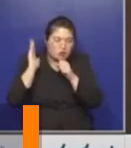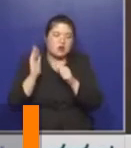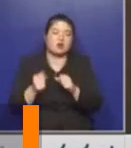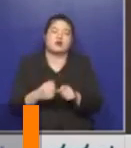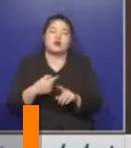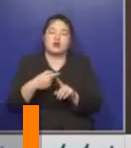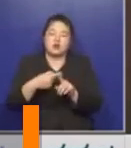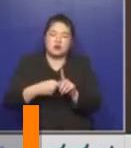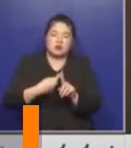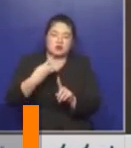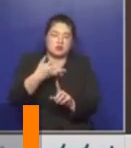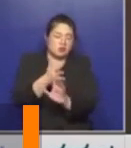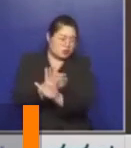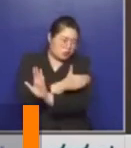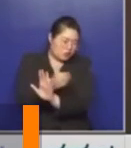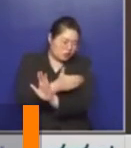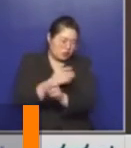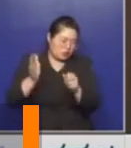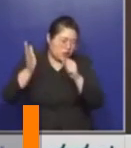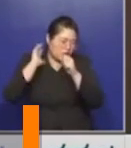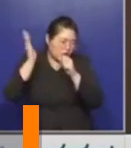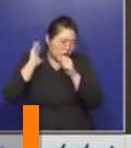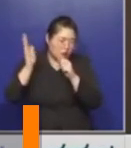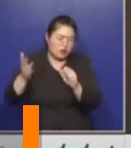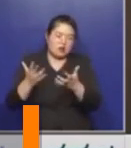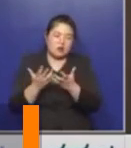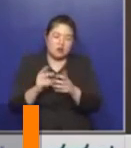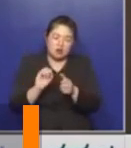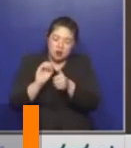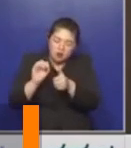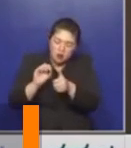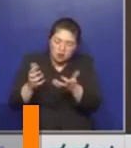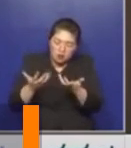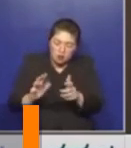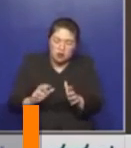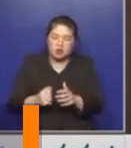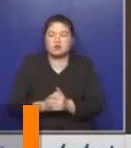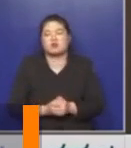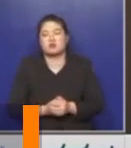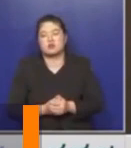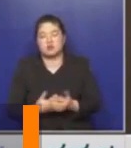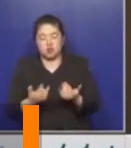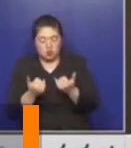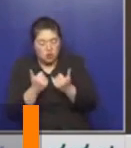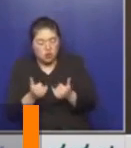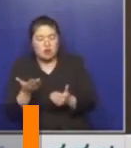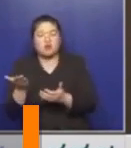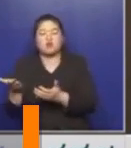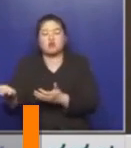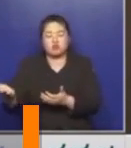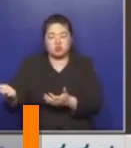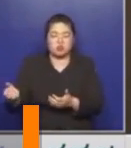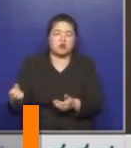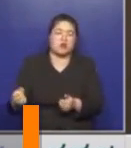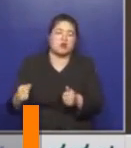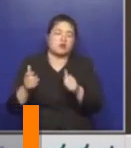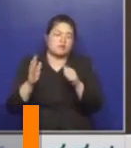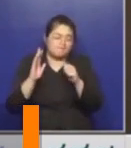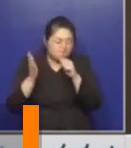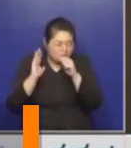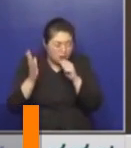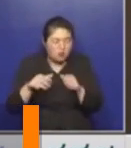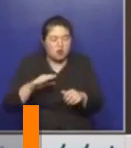ก่อนเดือนเมษายนท่านนำเสนอข้อดีความคืบหน้าต่างๆแต่ผมคิดว่ามันไม่คืบหน้าเลยครับ